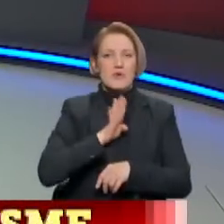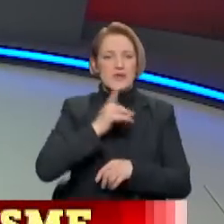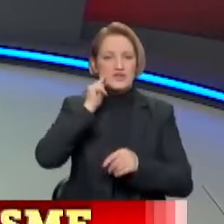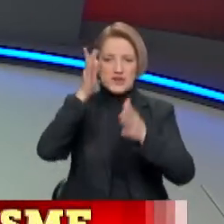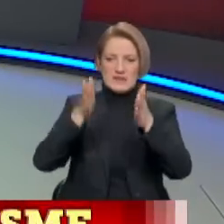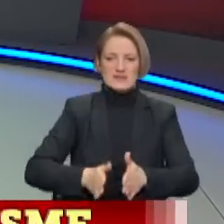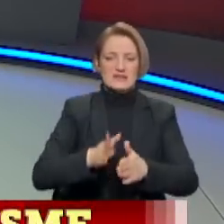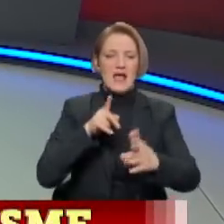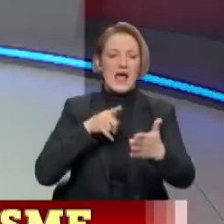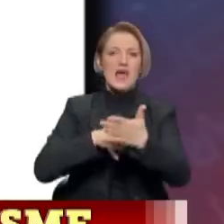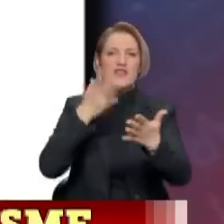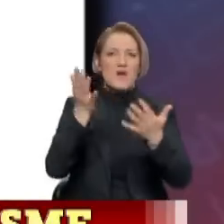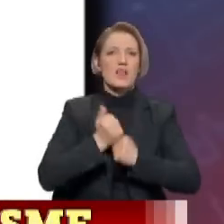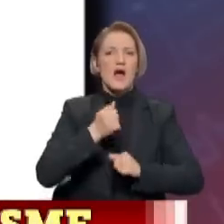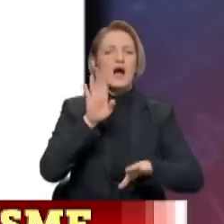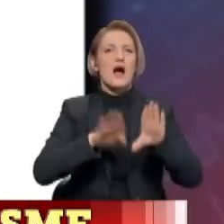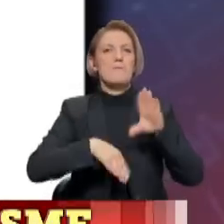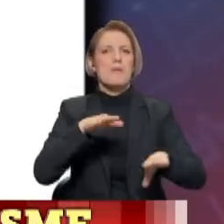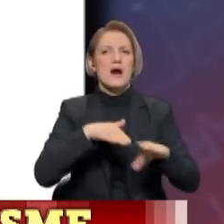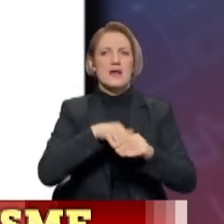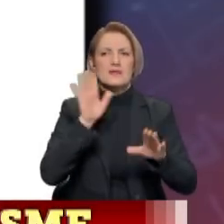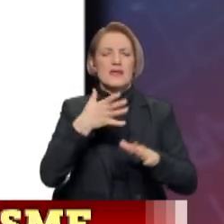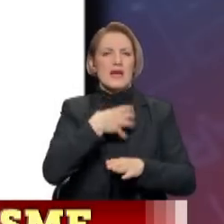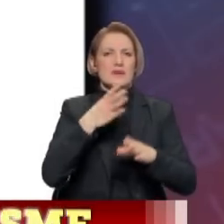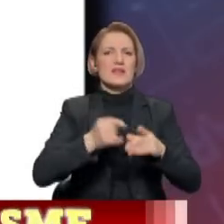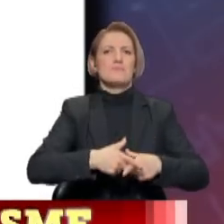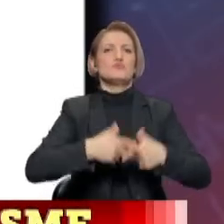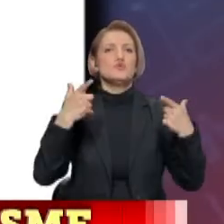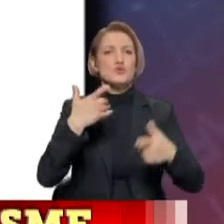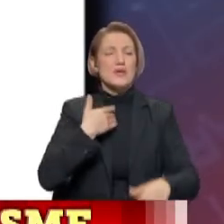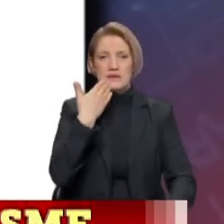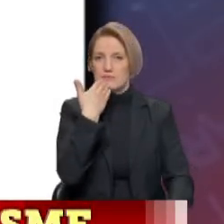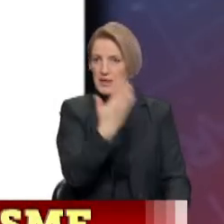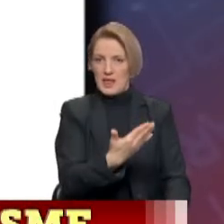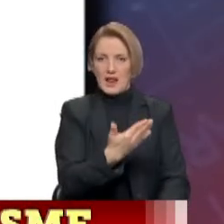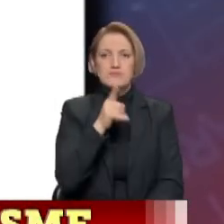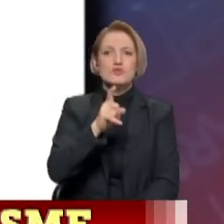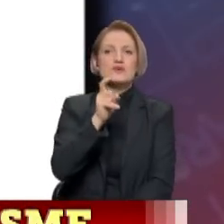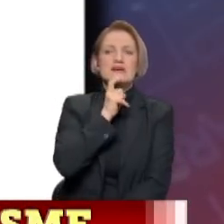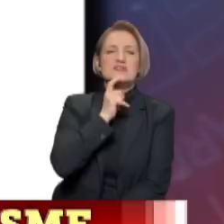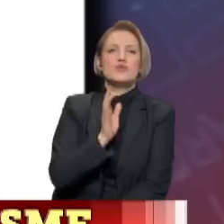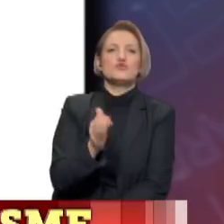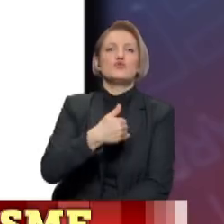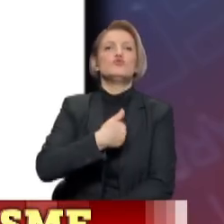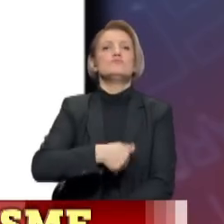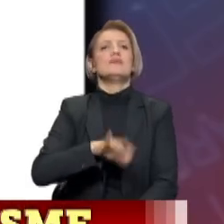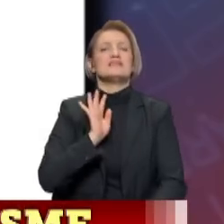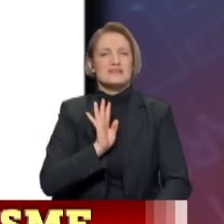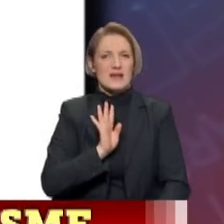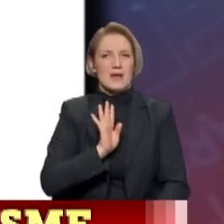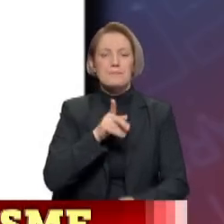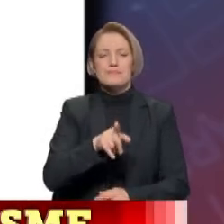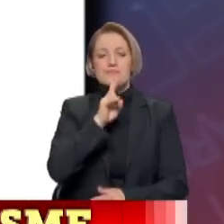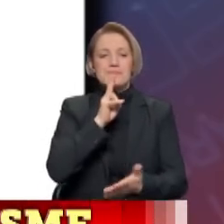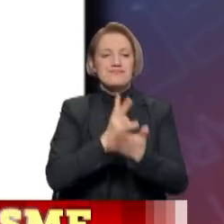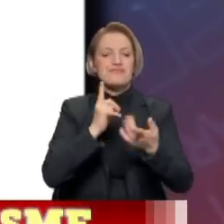şahsını hedef alan kampanyanın kendisini daha da büyüteceğini belirtmiştim. Bu yanlıştan dönülmediği sürece